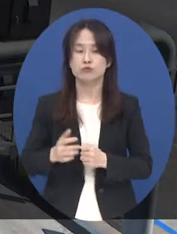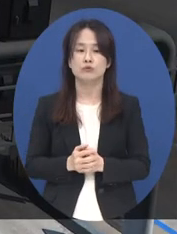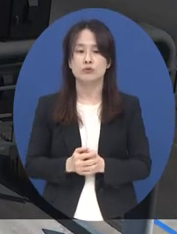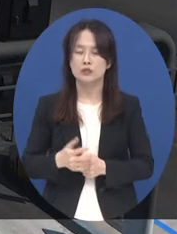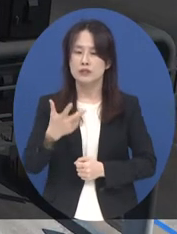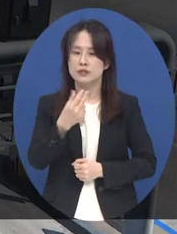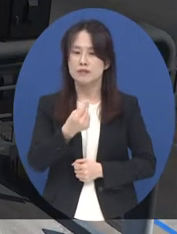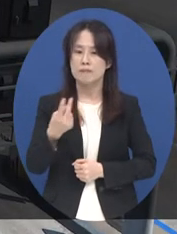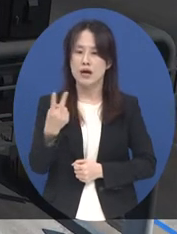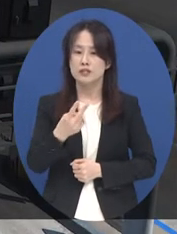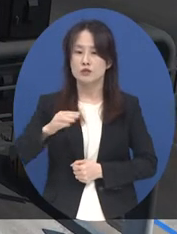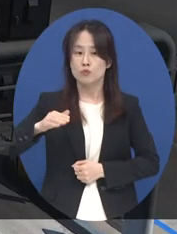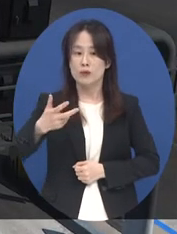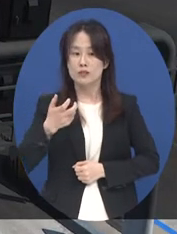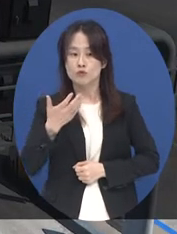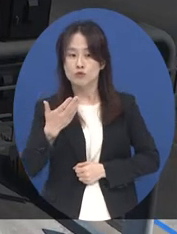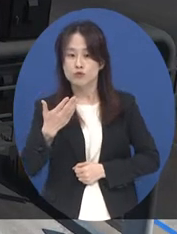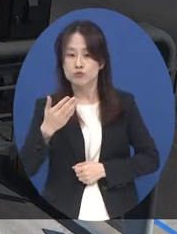통행량